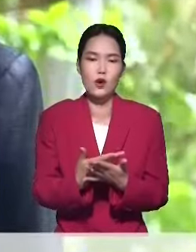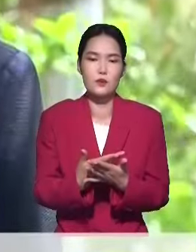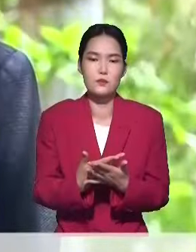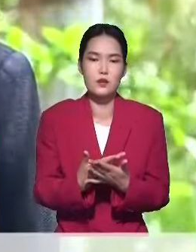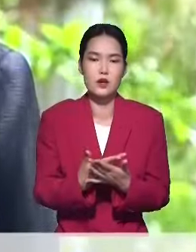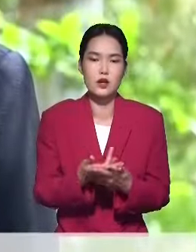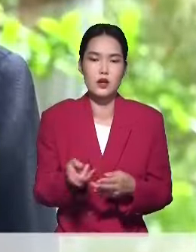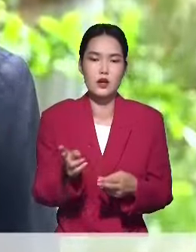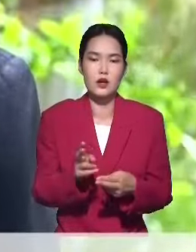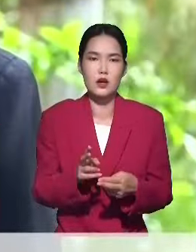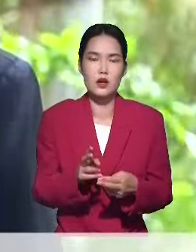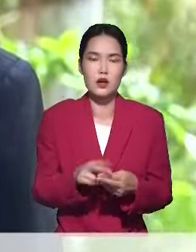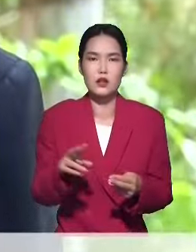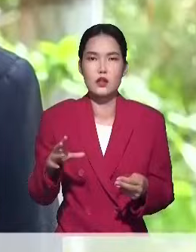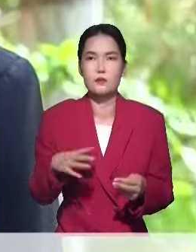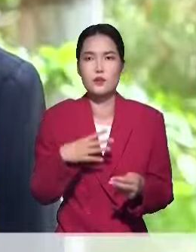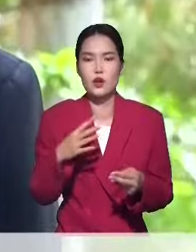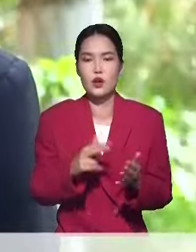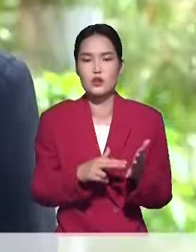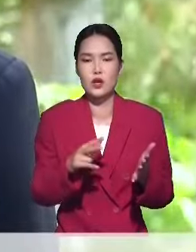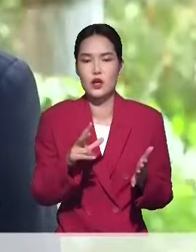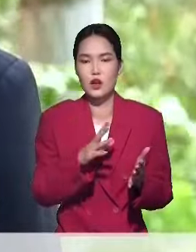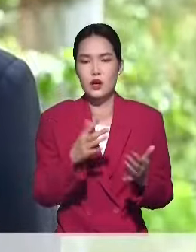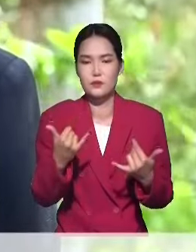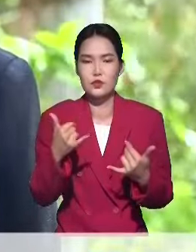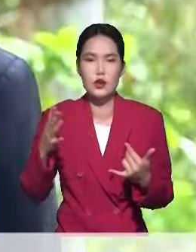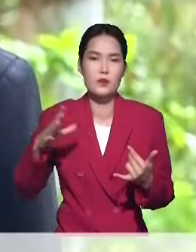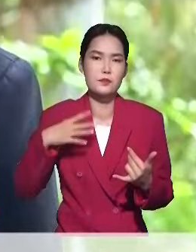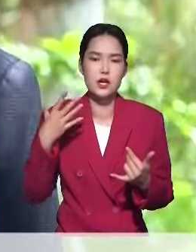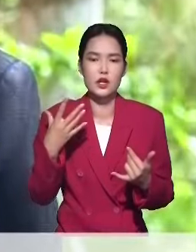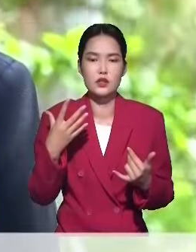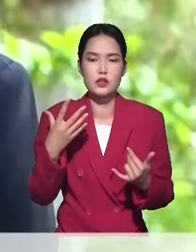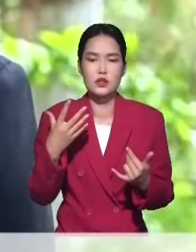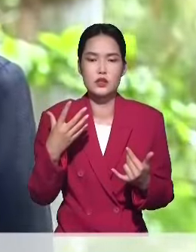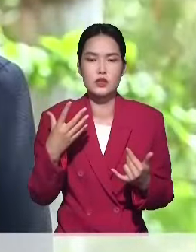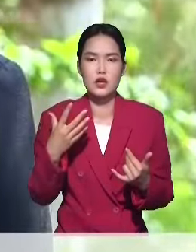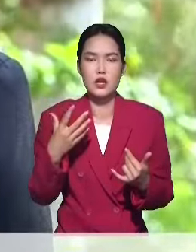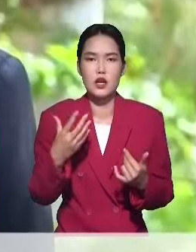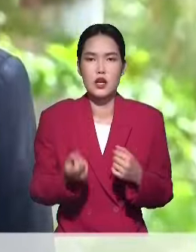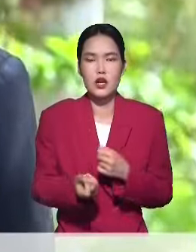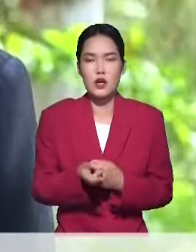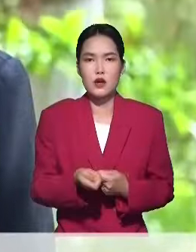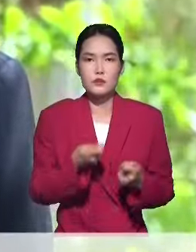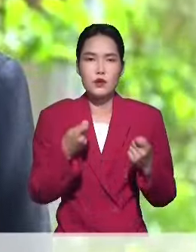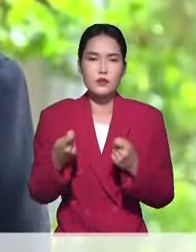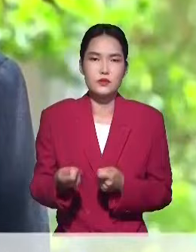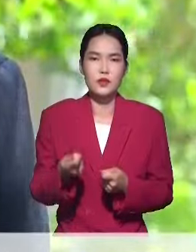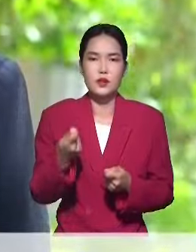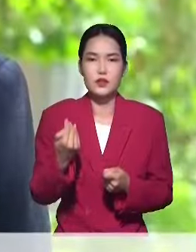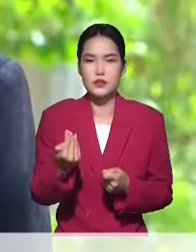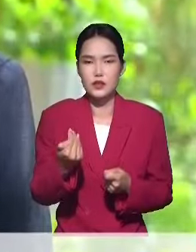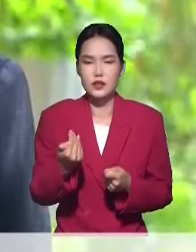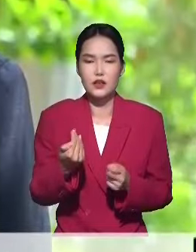да 1 800 000. Енді мына бұйылғы төл қосылады оның үстіне. Сонда енді